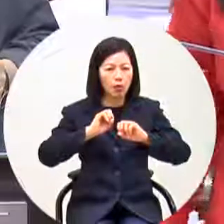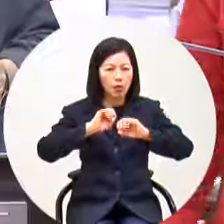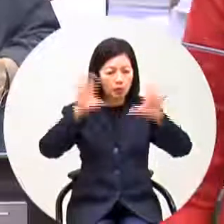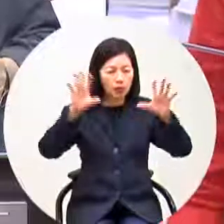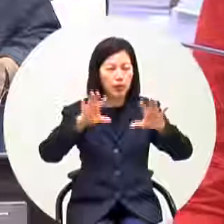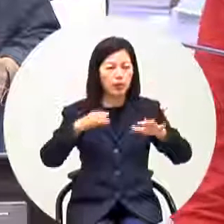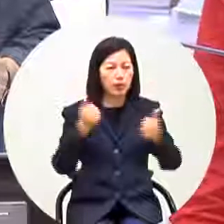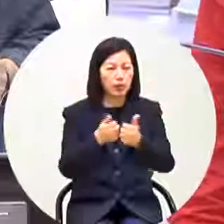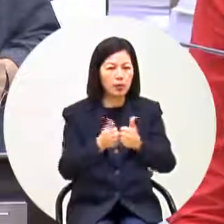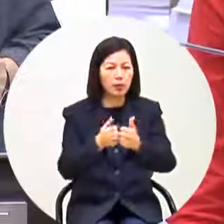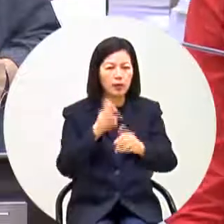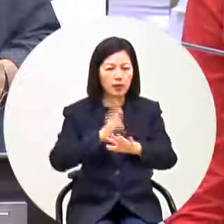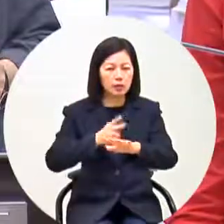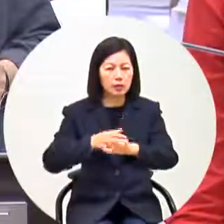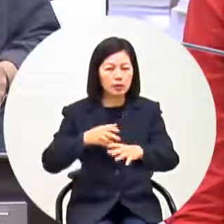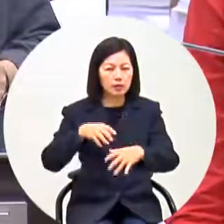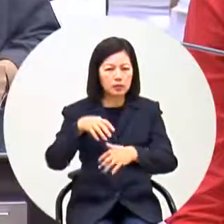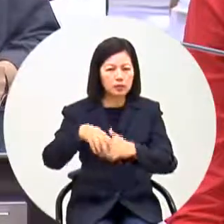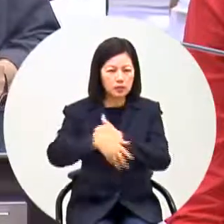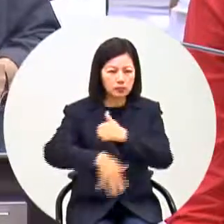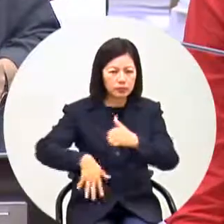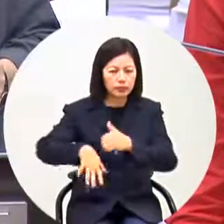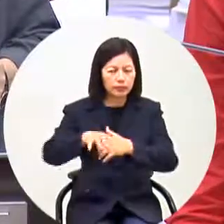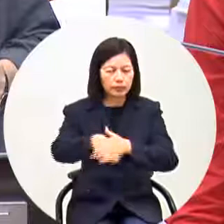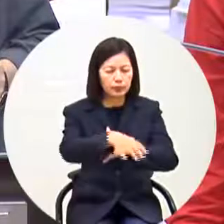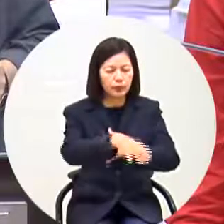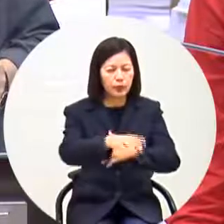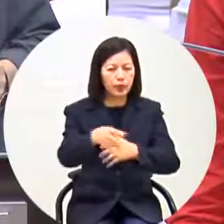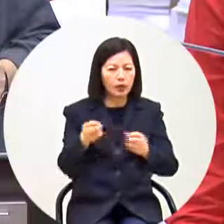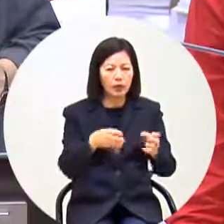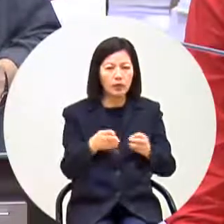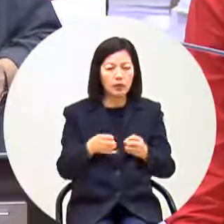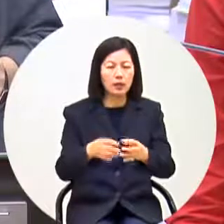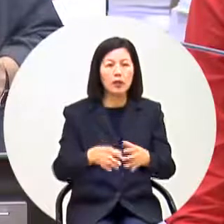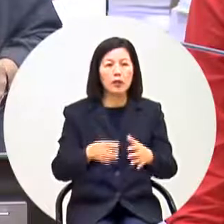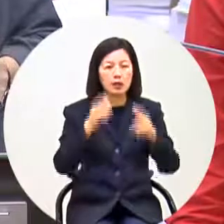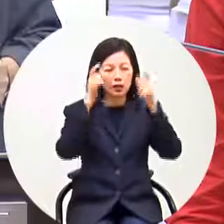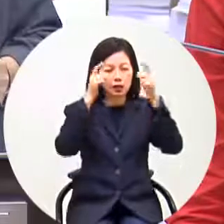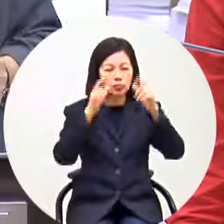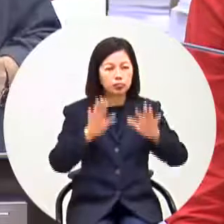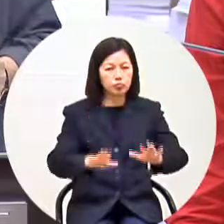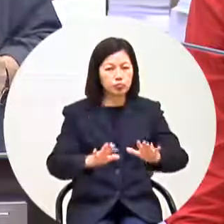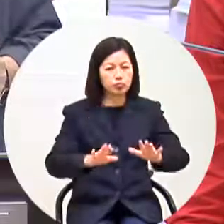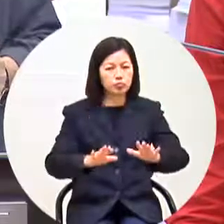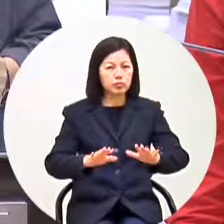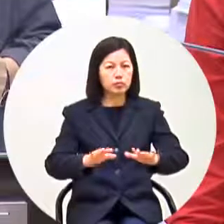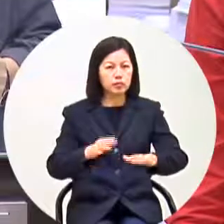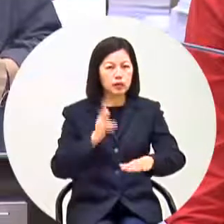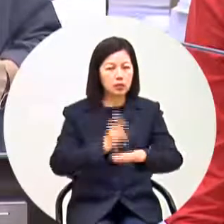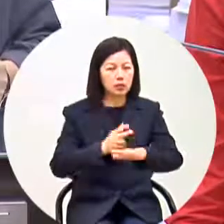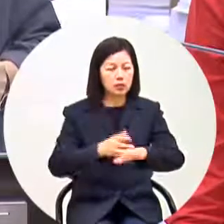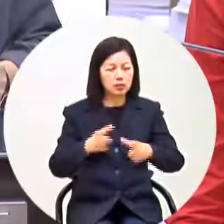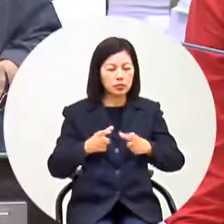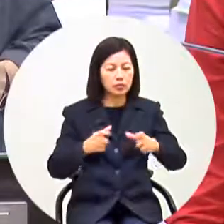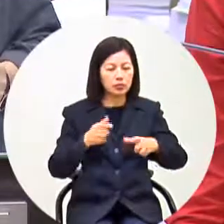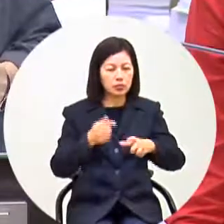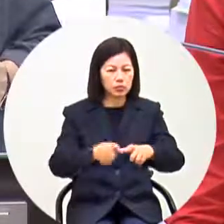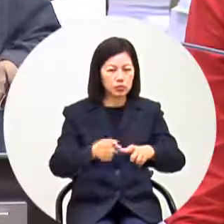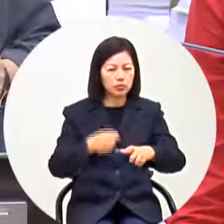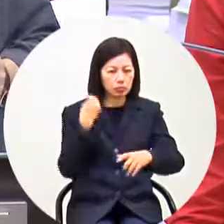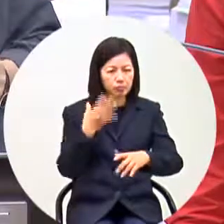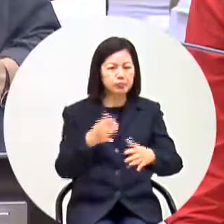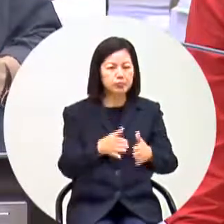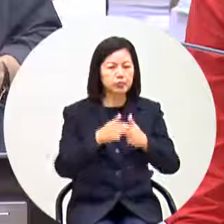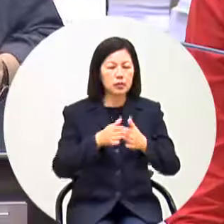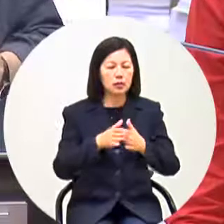讨论高雄应该要有新的我们的科学园区，这个都是希望留给我们年轻人更